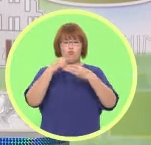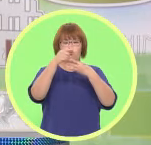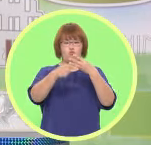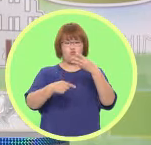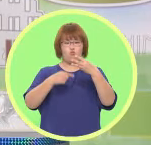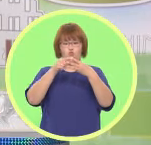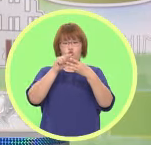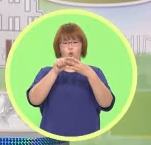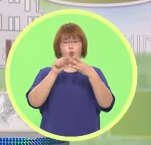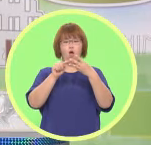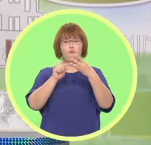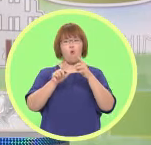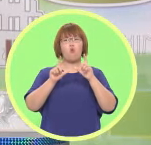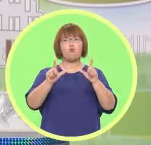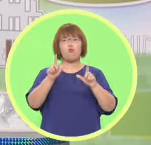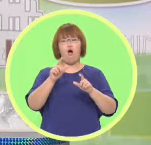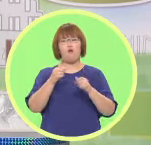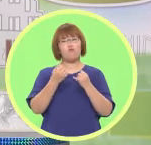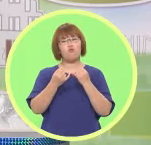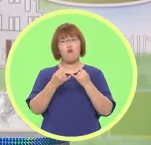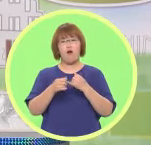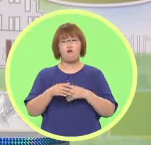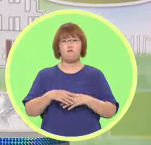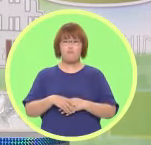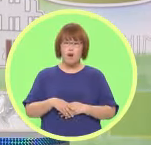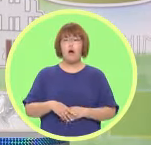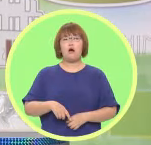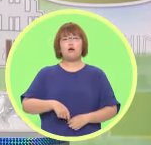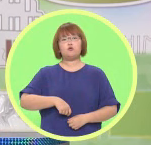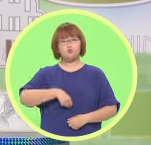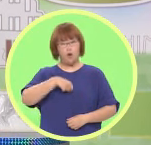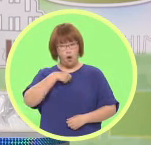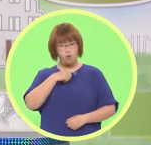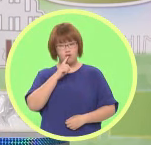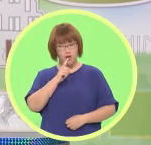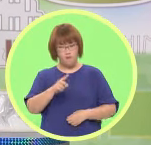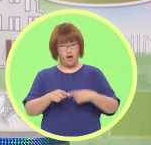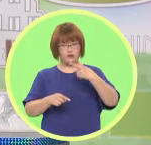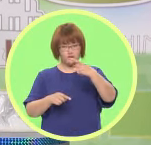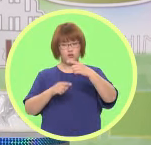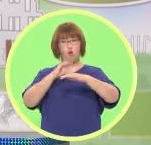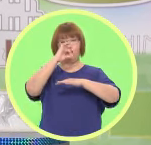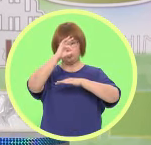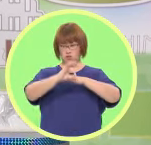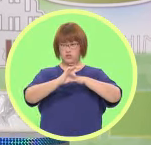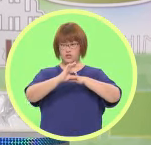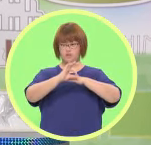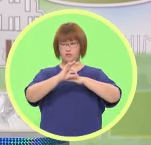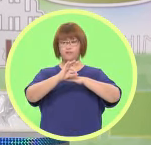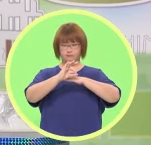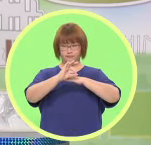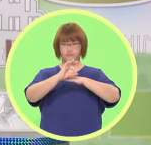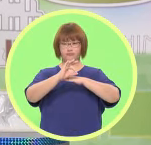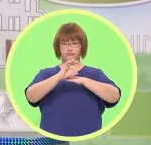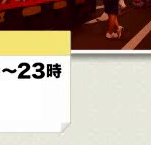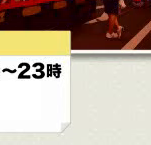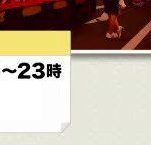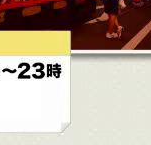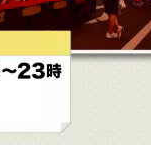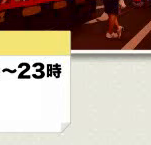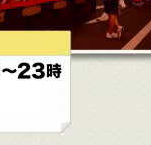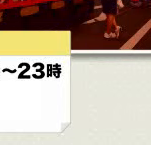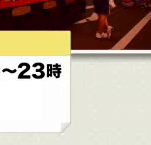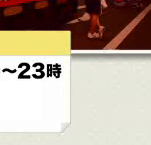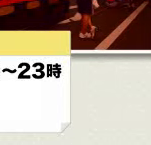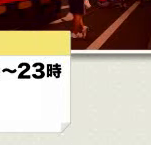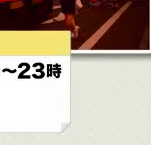なんとなくどれにでも見えるよね。 よし、 素直に言えば1番の夕日です。